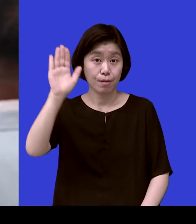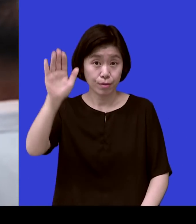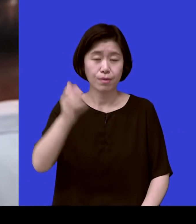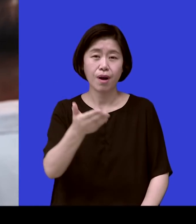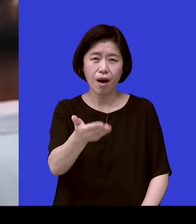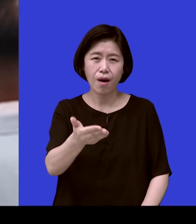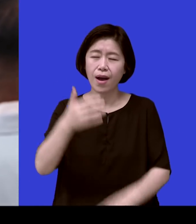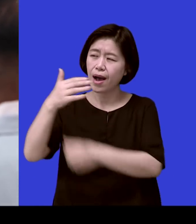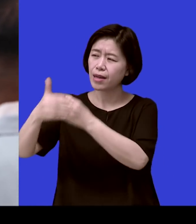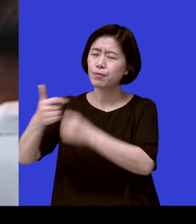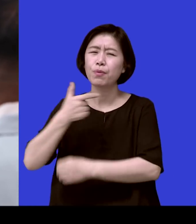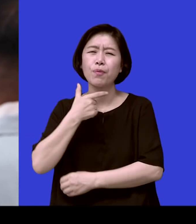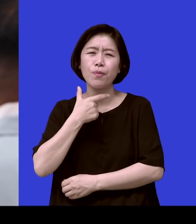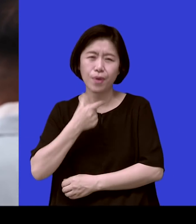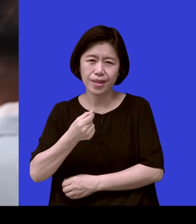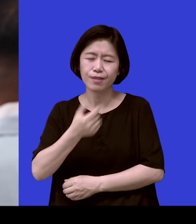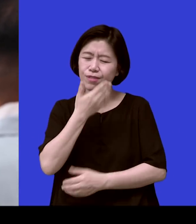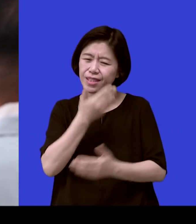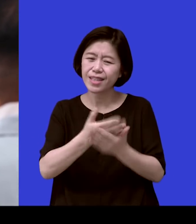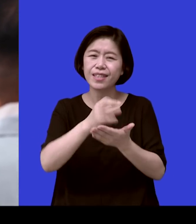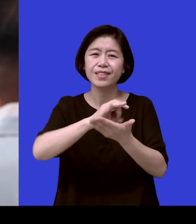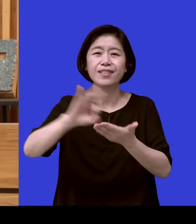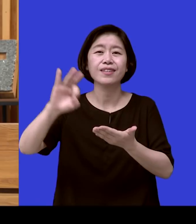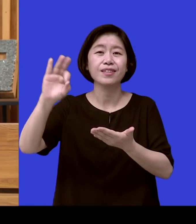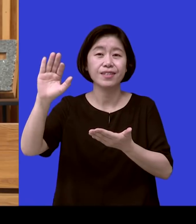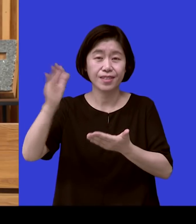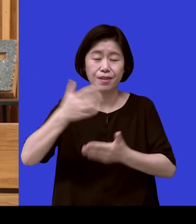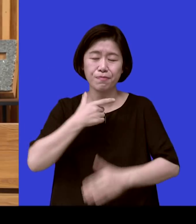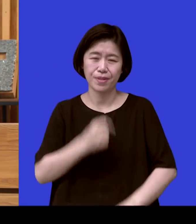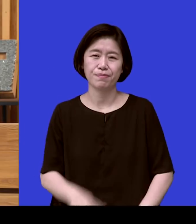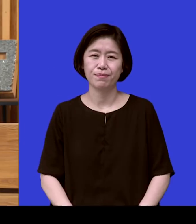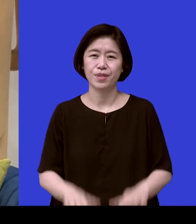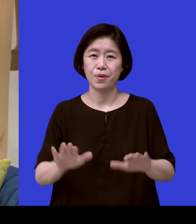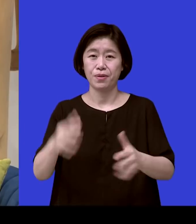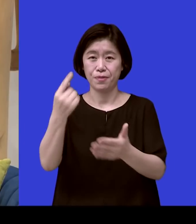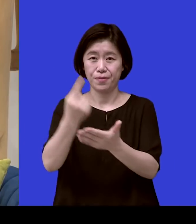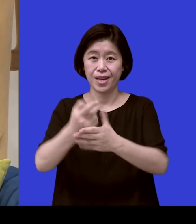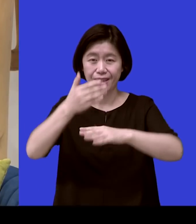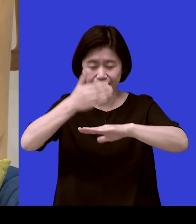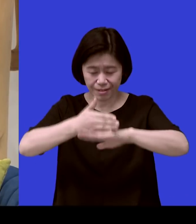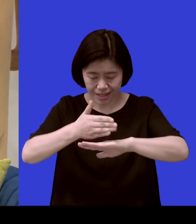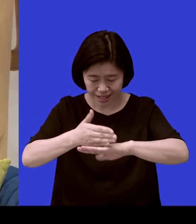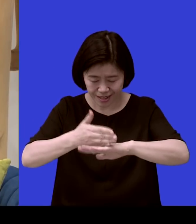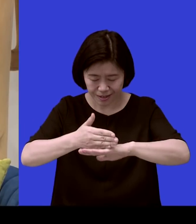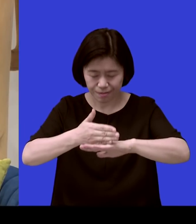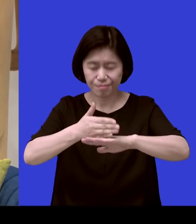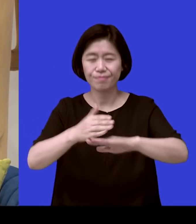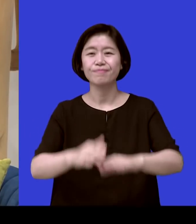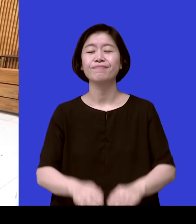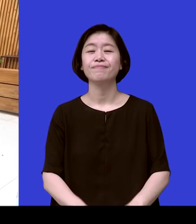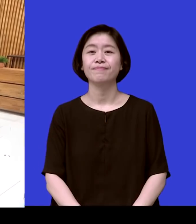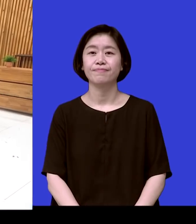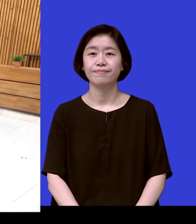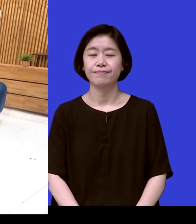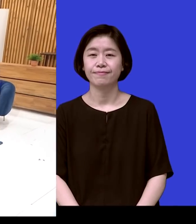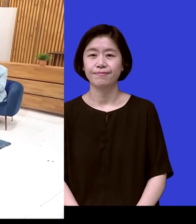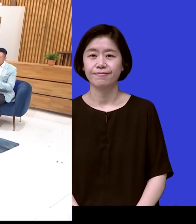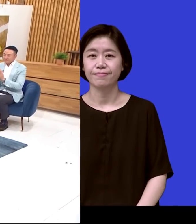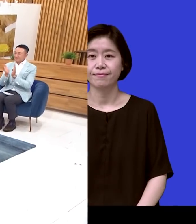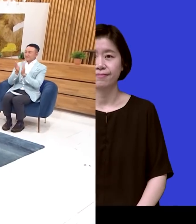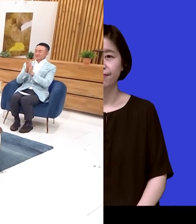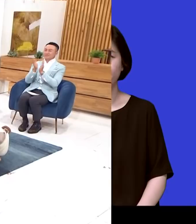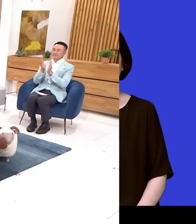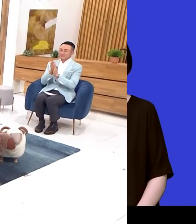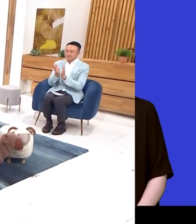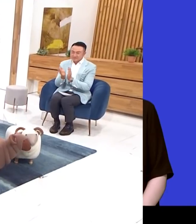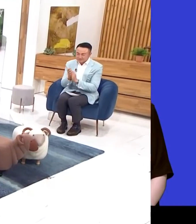하나님께서 원하시는 자리에서 귀한 쓰임 받기를 저희도 기도하겠습니다. 네. 오늘 귀한 간증 나눠주셔서 고맙습니다. 네, 너무 감사합니다. 감사합니다. 감사합니다.